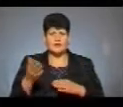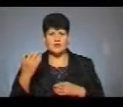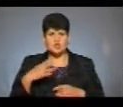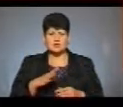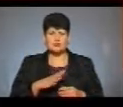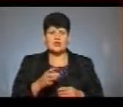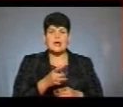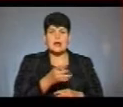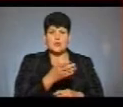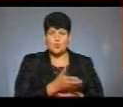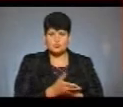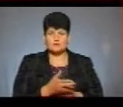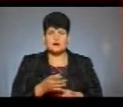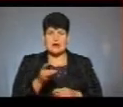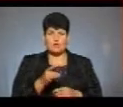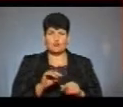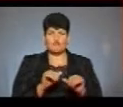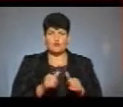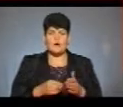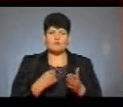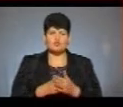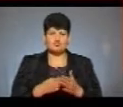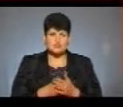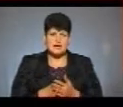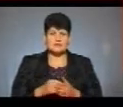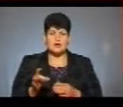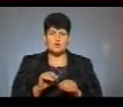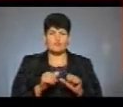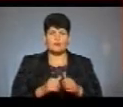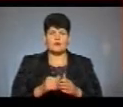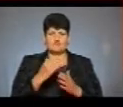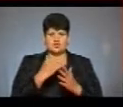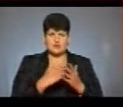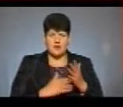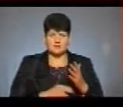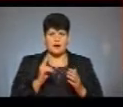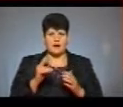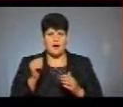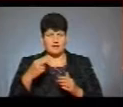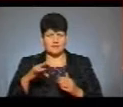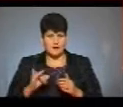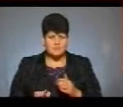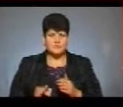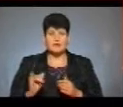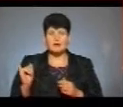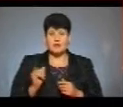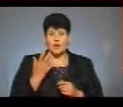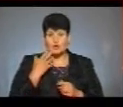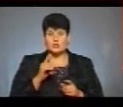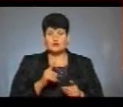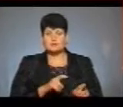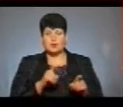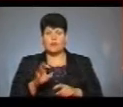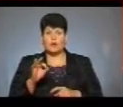належали району, район формував там бюджети, район формував штати і кадри. І коли щось переходить в